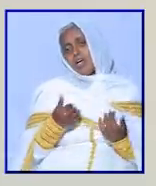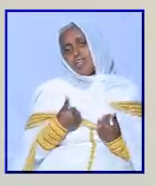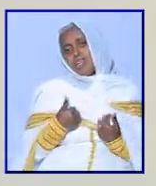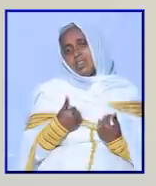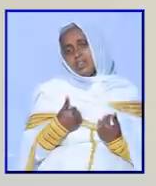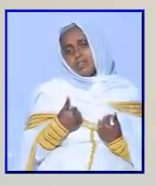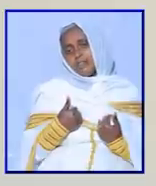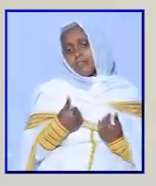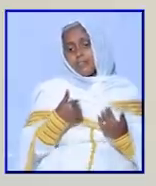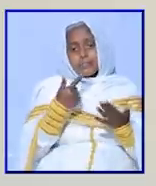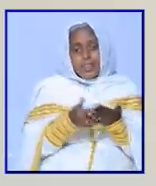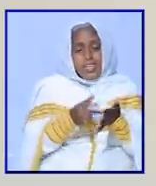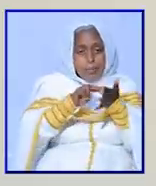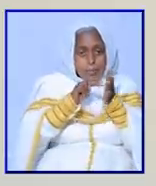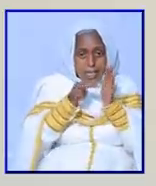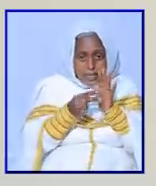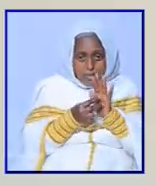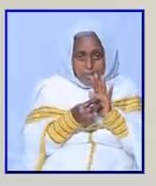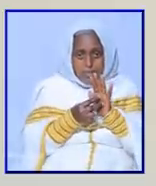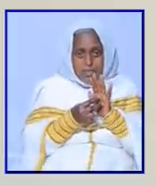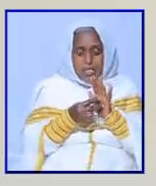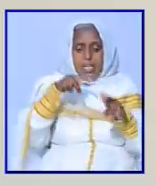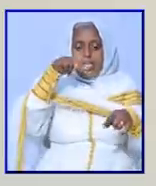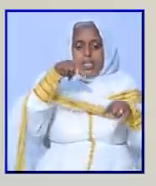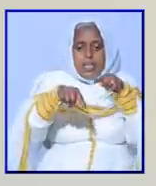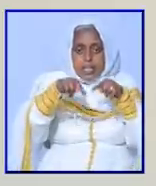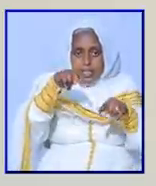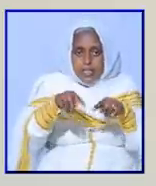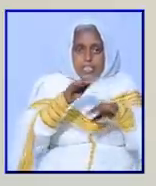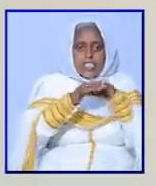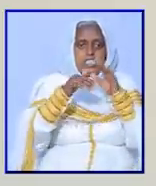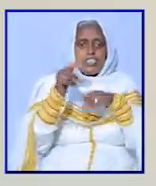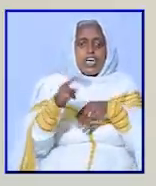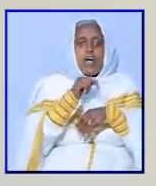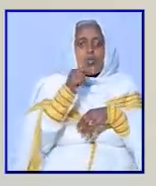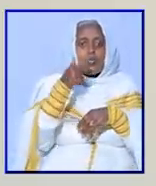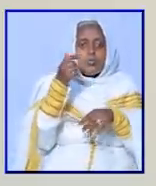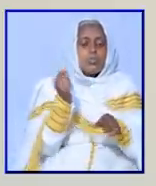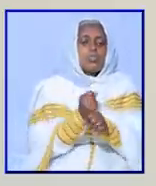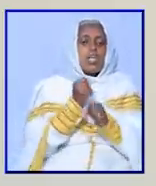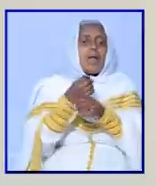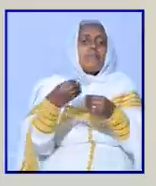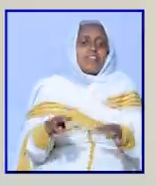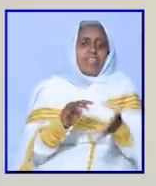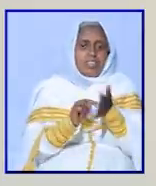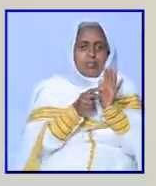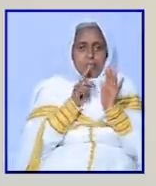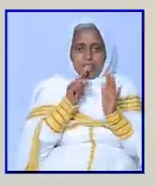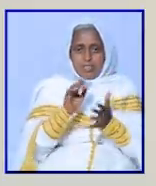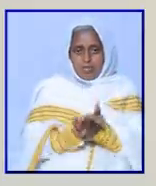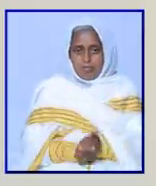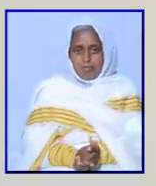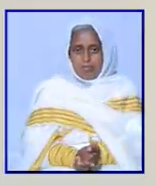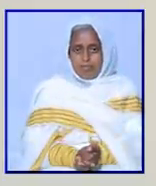አለ። ያ ማለት እግር እጅ አልሆንኩም ብሎ ስራ የመፍታት ያህል